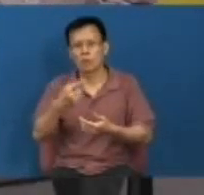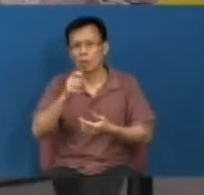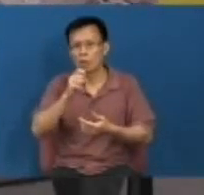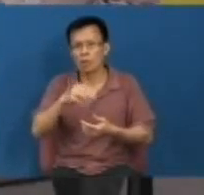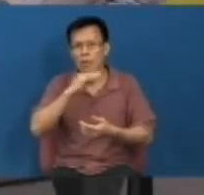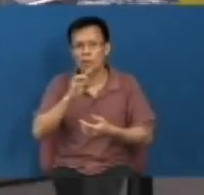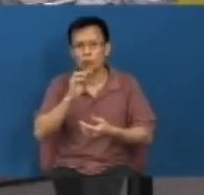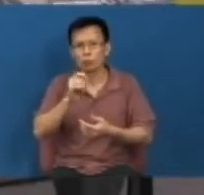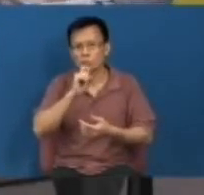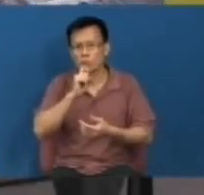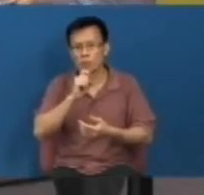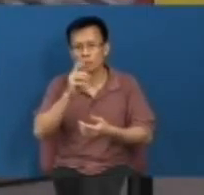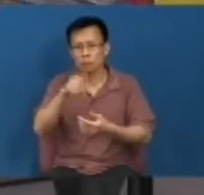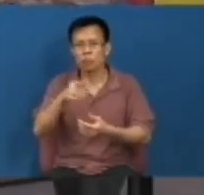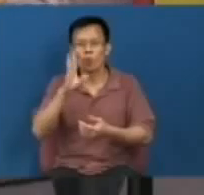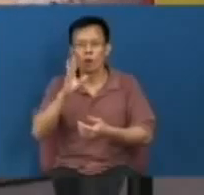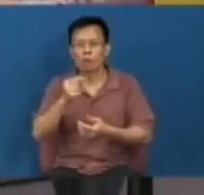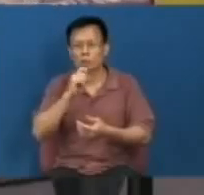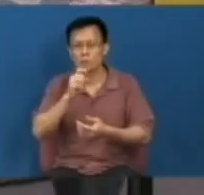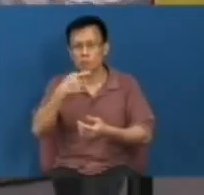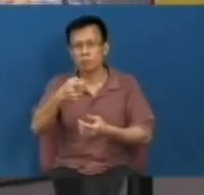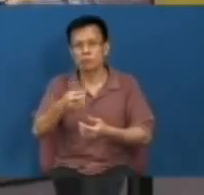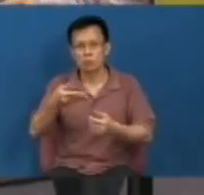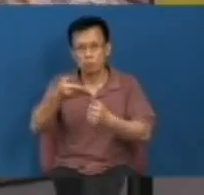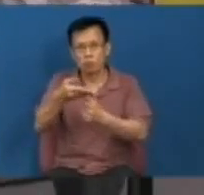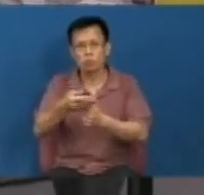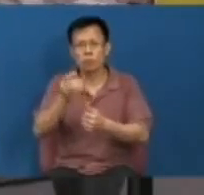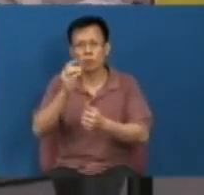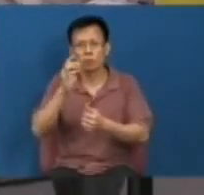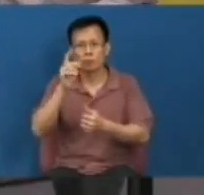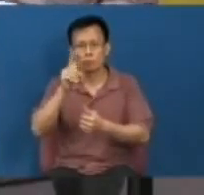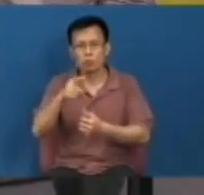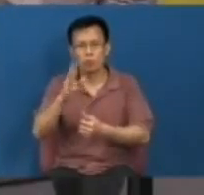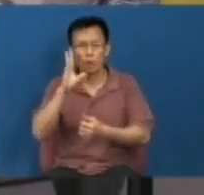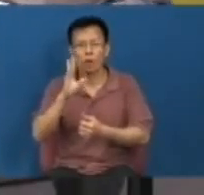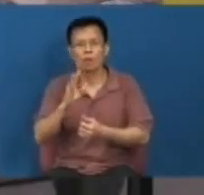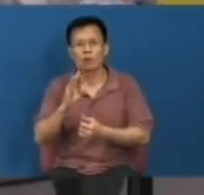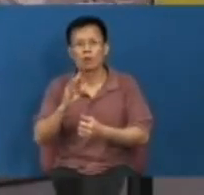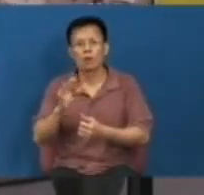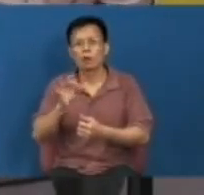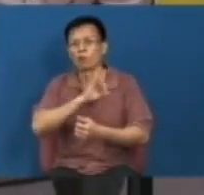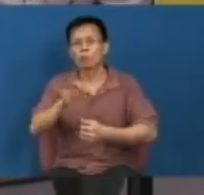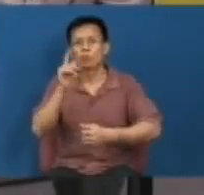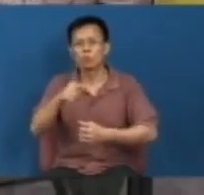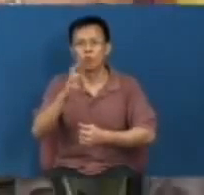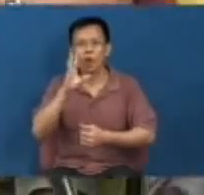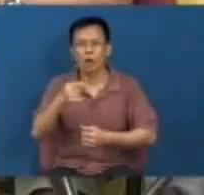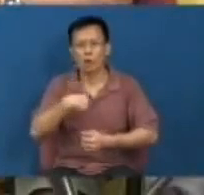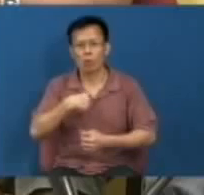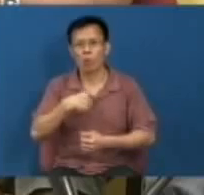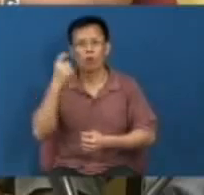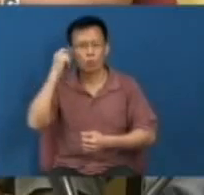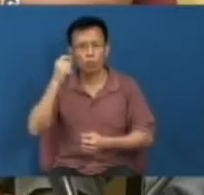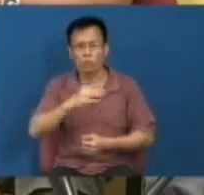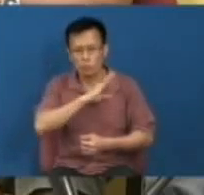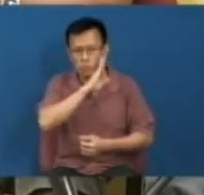嘅，咁佢可能有筆錢要賠俾租客咧，就可能會，但係都唔影響。 我完全係冇租客㗎嘛，但係我個女喺度住嘅。